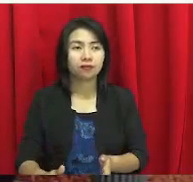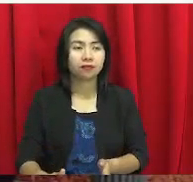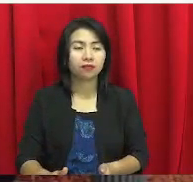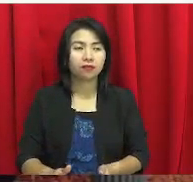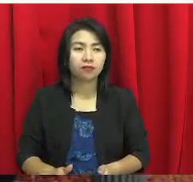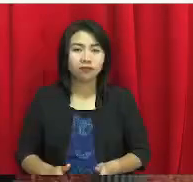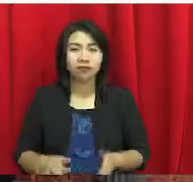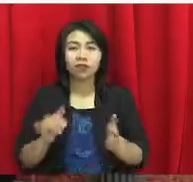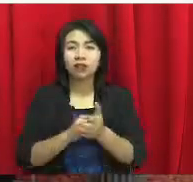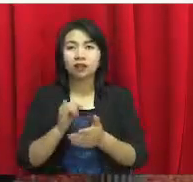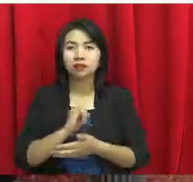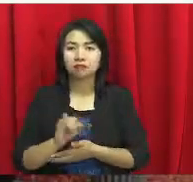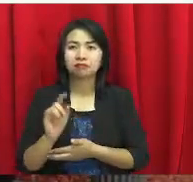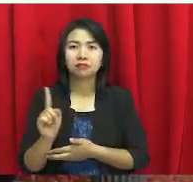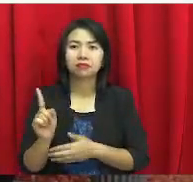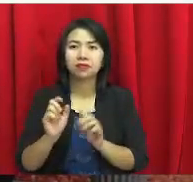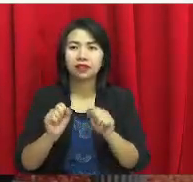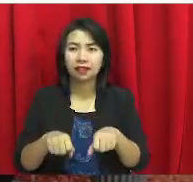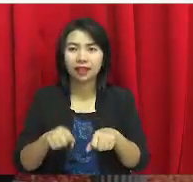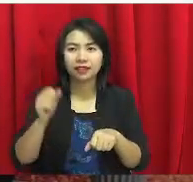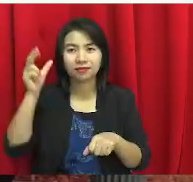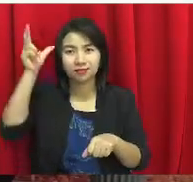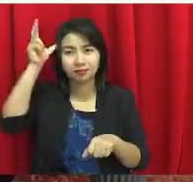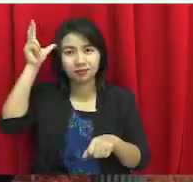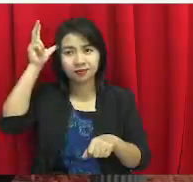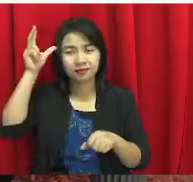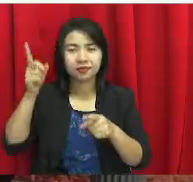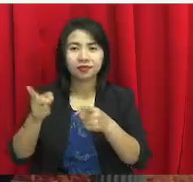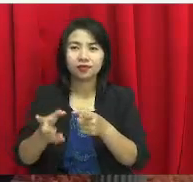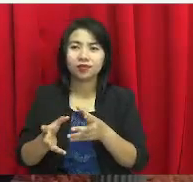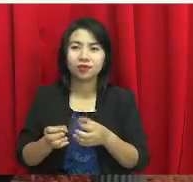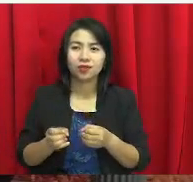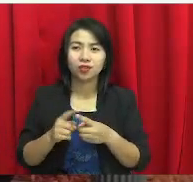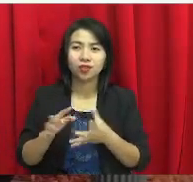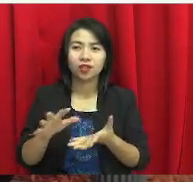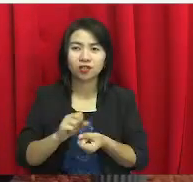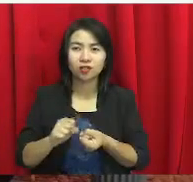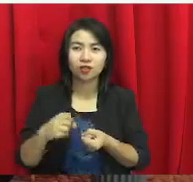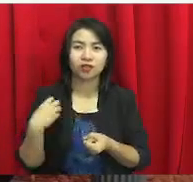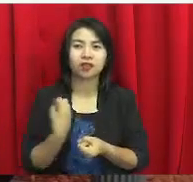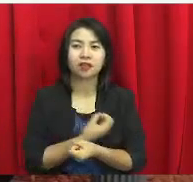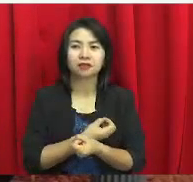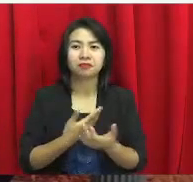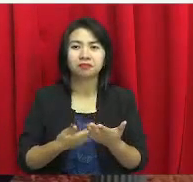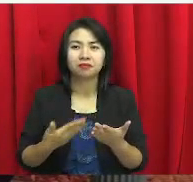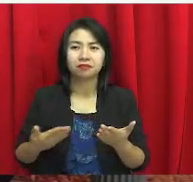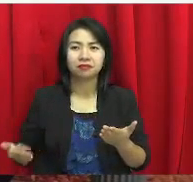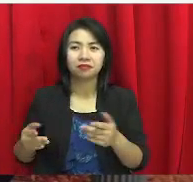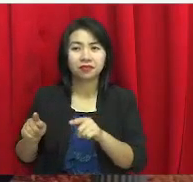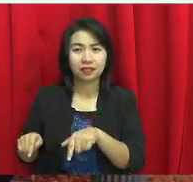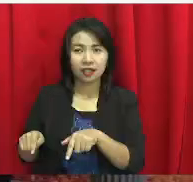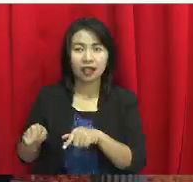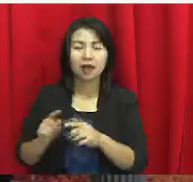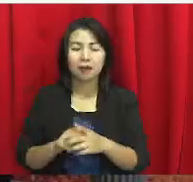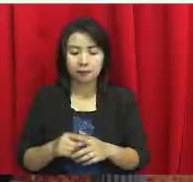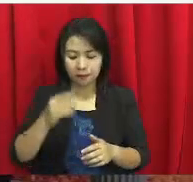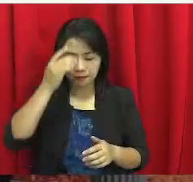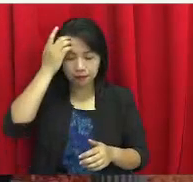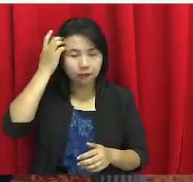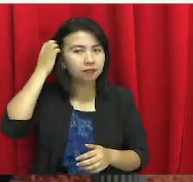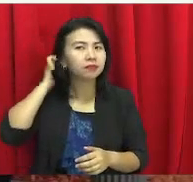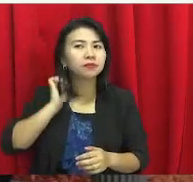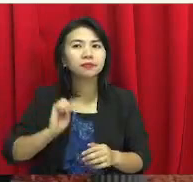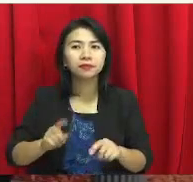Yan na lang ang kayang gawin ng Diablo, mga kapatid. Yan yung mga bagay na kung saan beyond our comprehension. Pero yes, salamat sa Panginoon